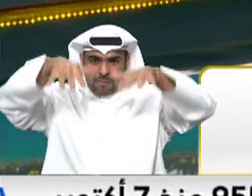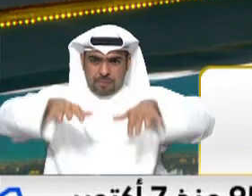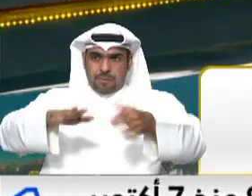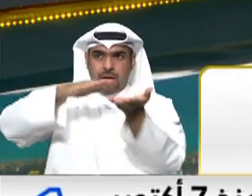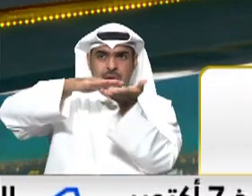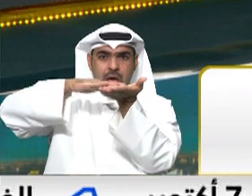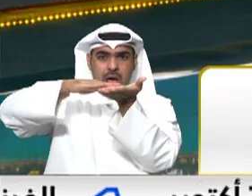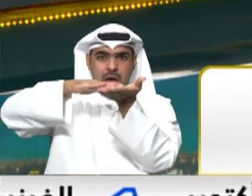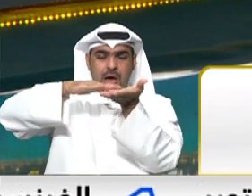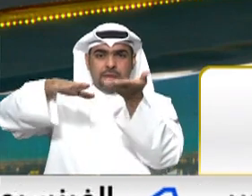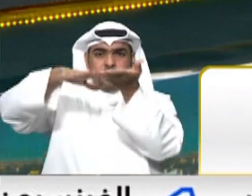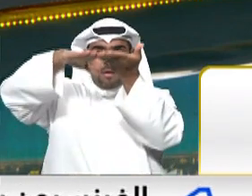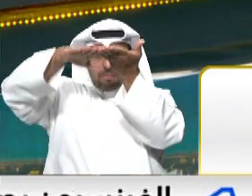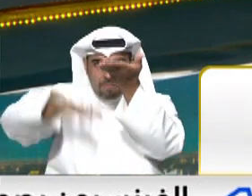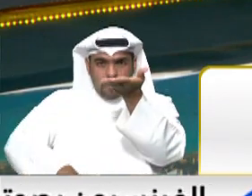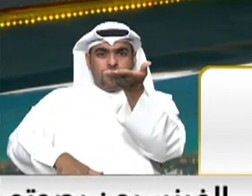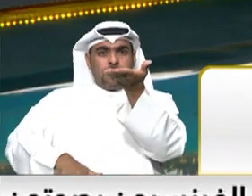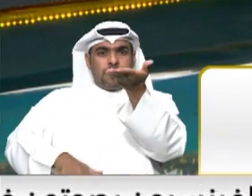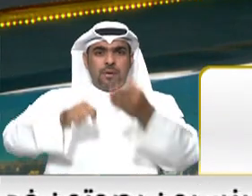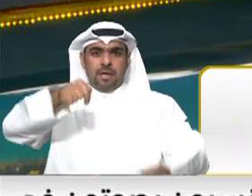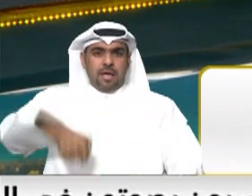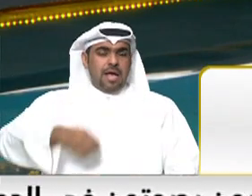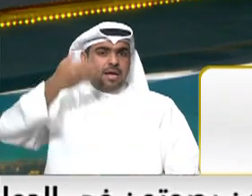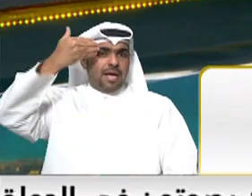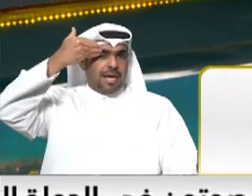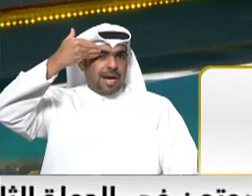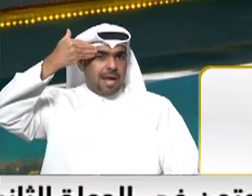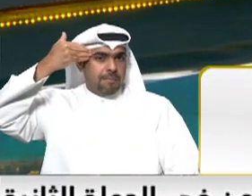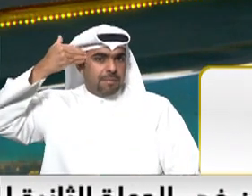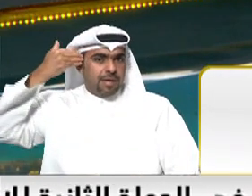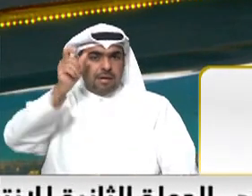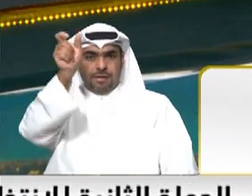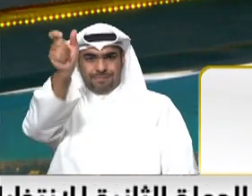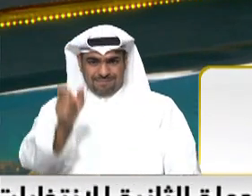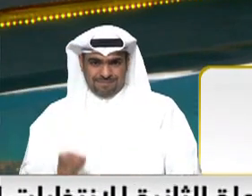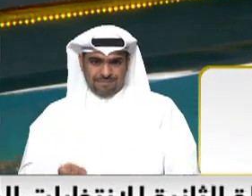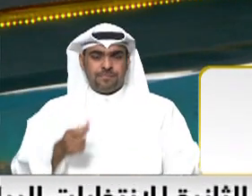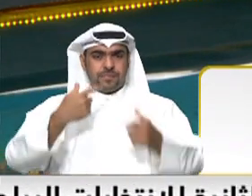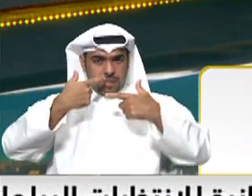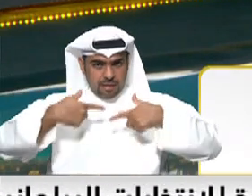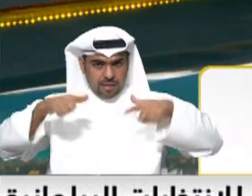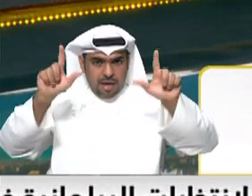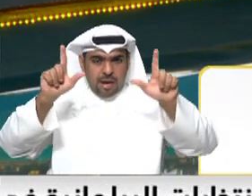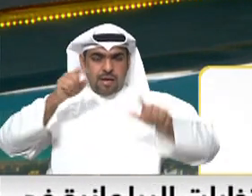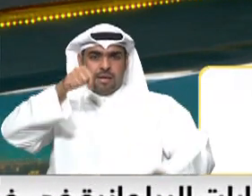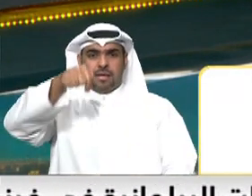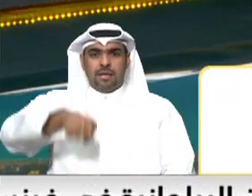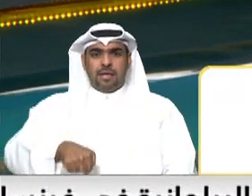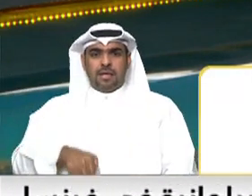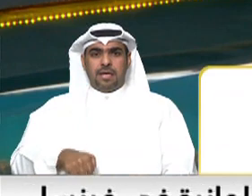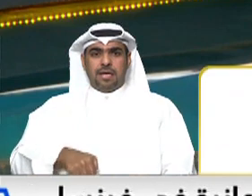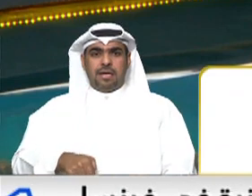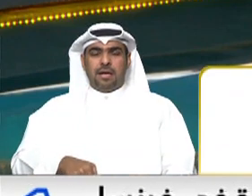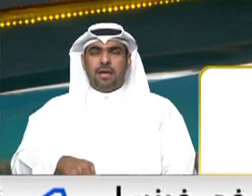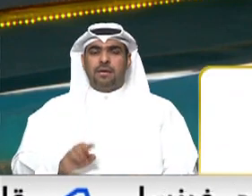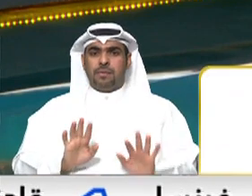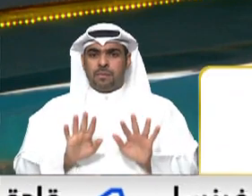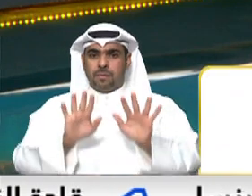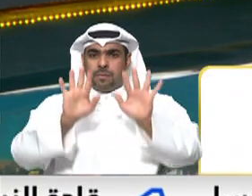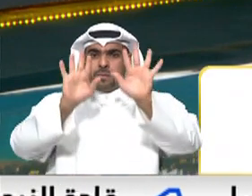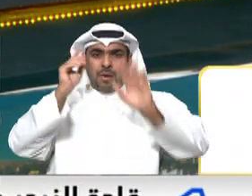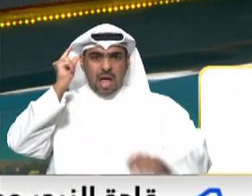في السنوات الأخيرة، فيما أكد خبراء أن تغير المناخ وزيادة بناء الطرق يزيدان من حدة